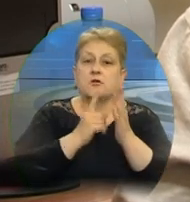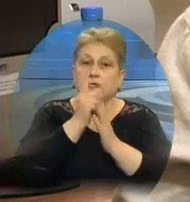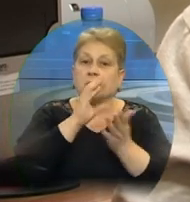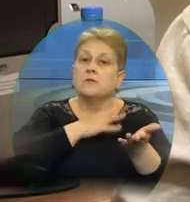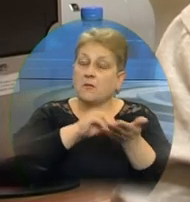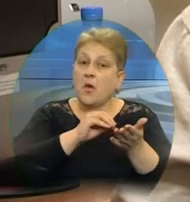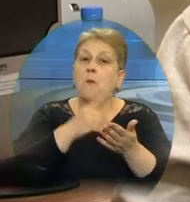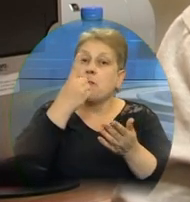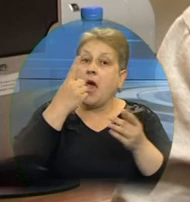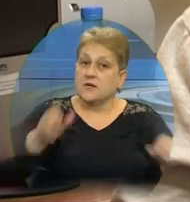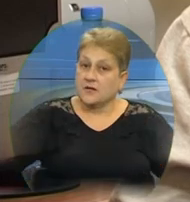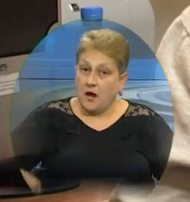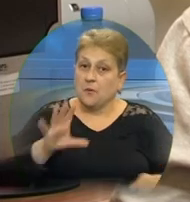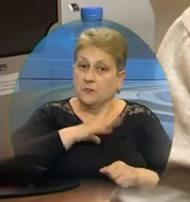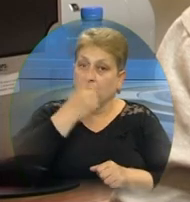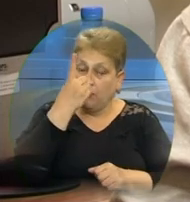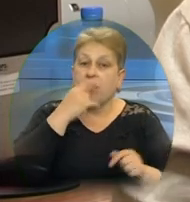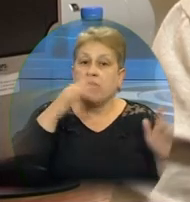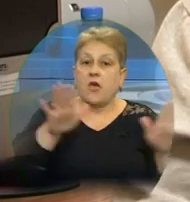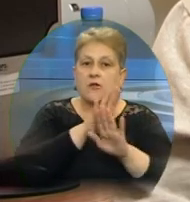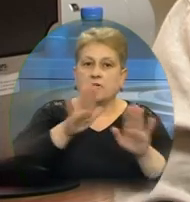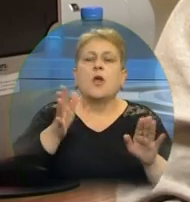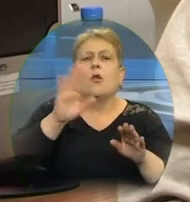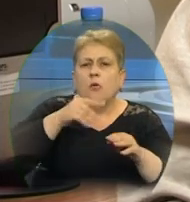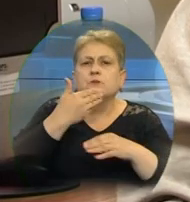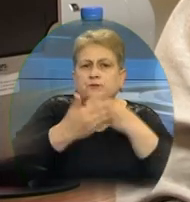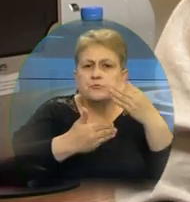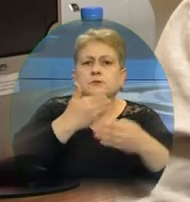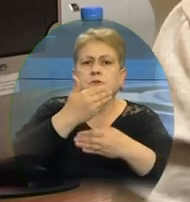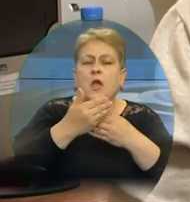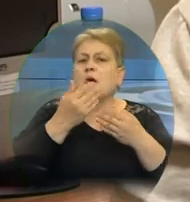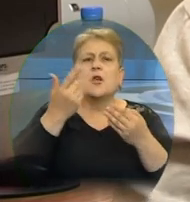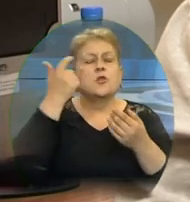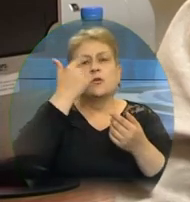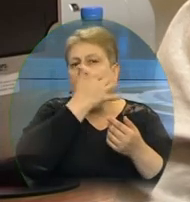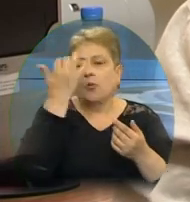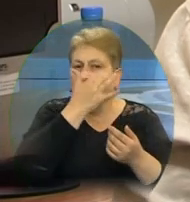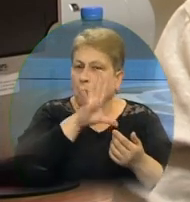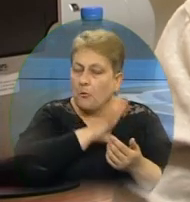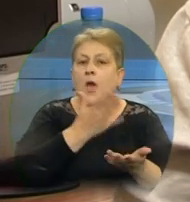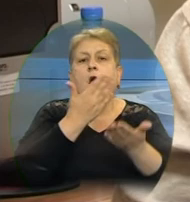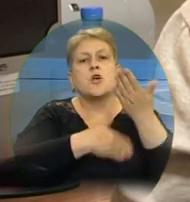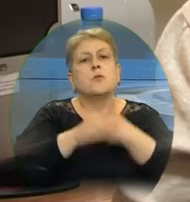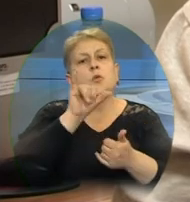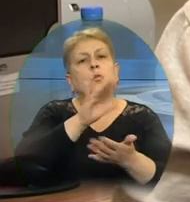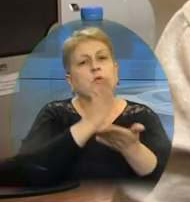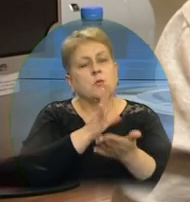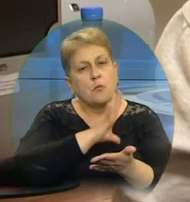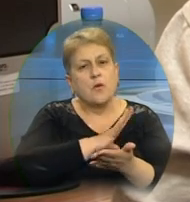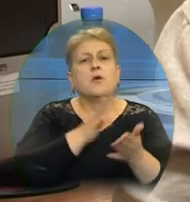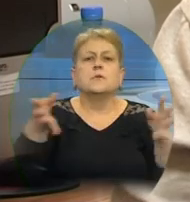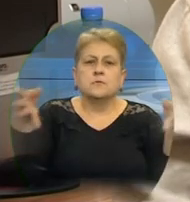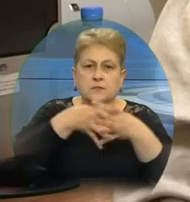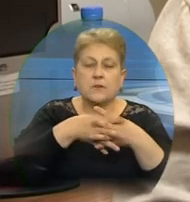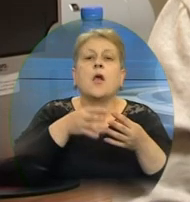ինչպես նշեցին, միայն սալակ օգտագործող երկիչներ էին, հետո սկսեցին չտեսնողներ կամ այլ հաշմանդամություն ունեցողներ